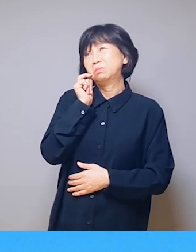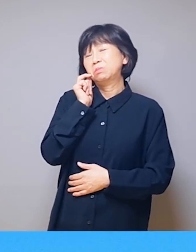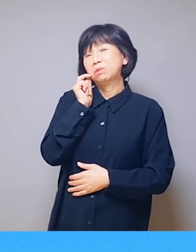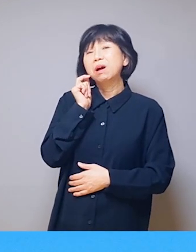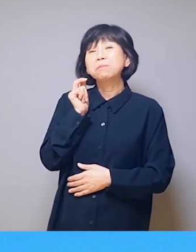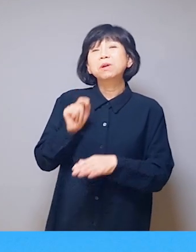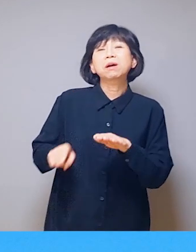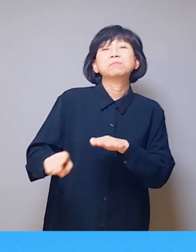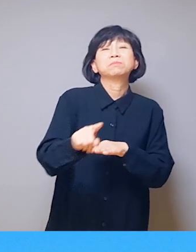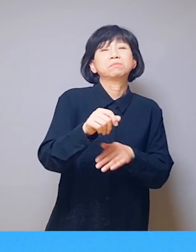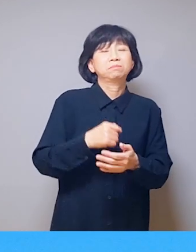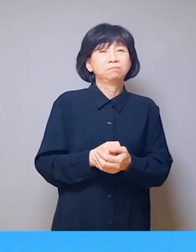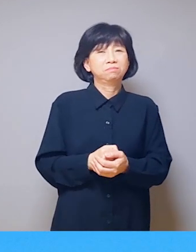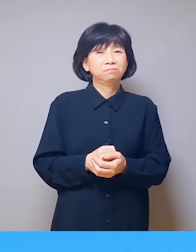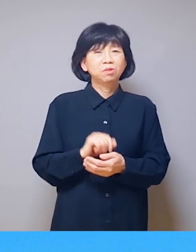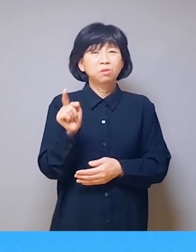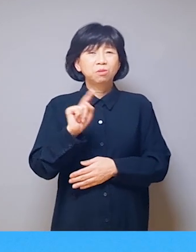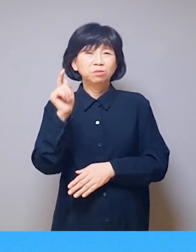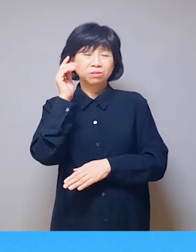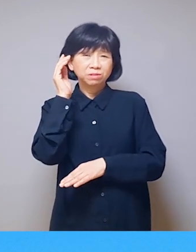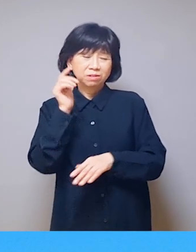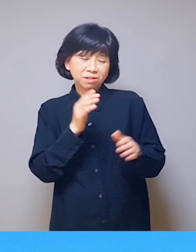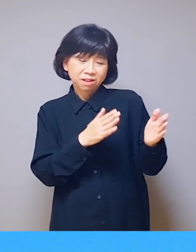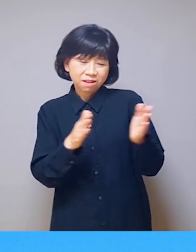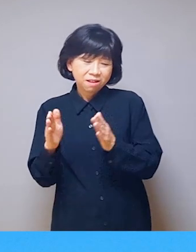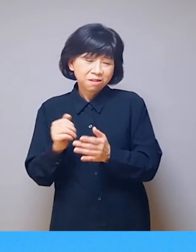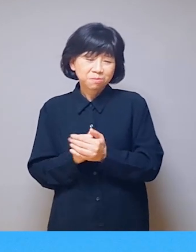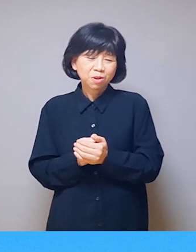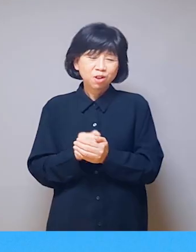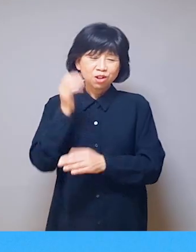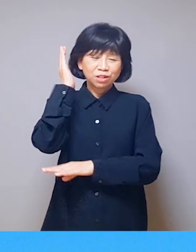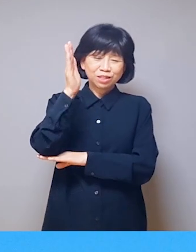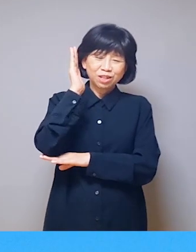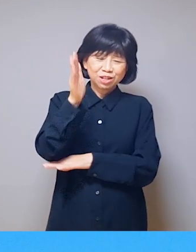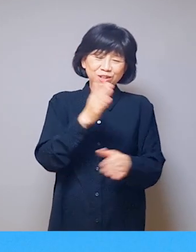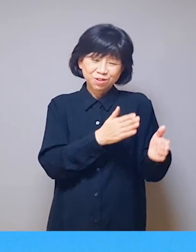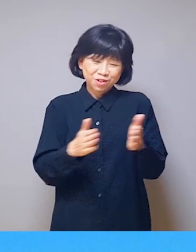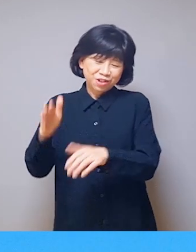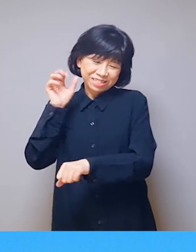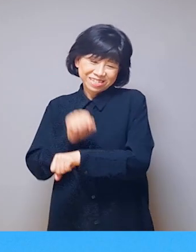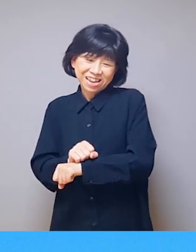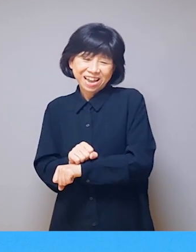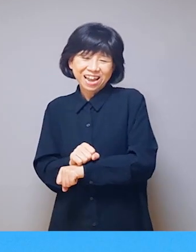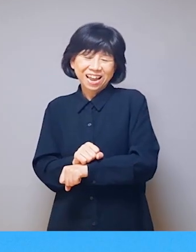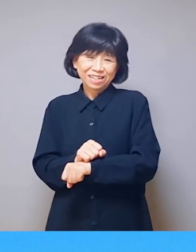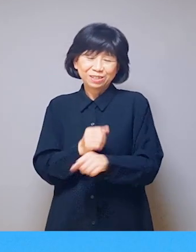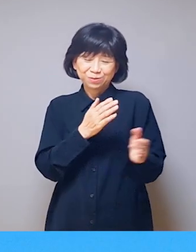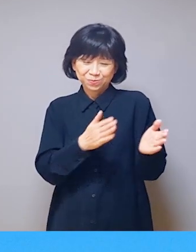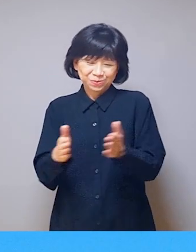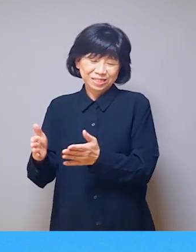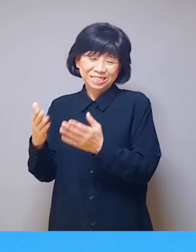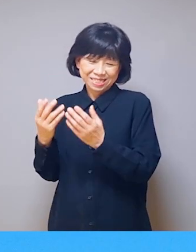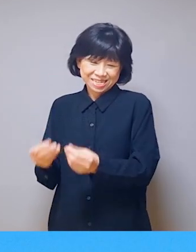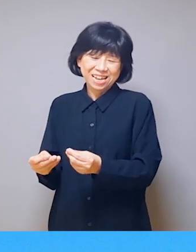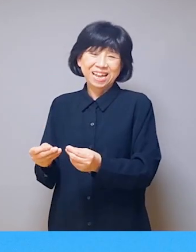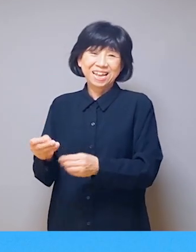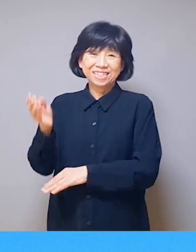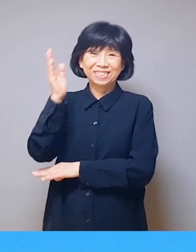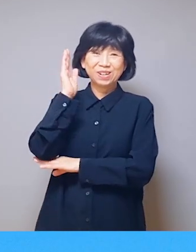어떤 날은요, 설교도요, 아주 잘 준비해서, 이 설교는 가지고 나가기만 하면 홈런이겠는데?